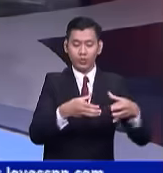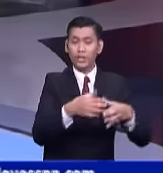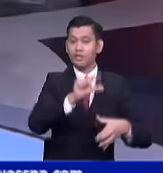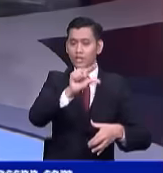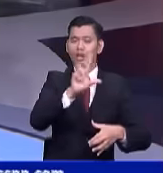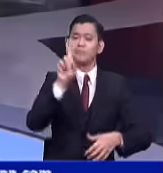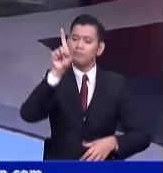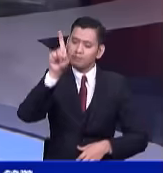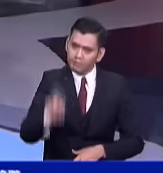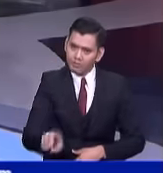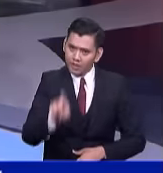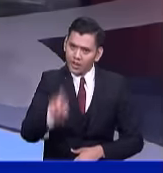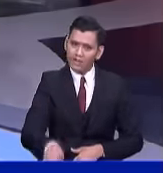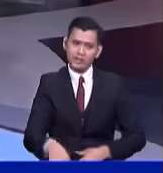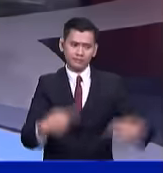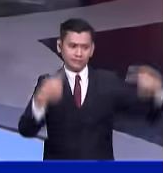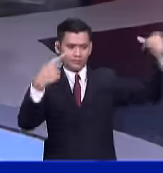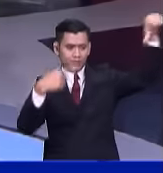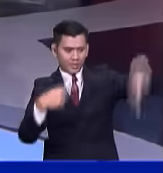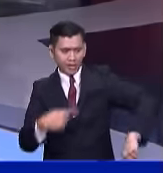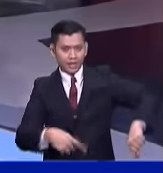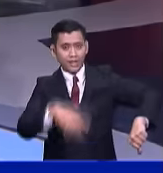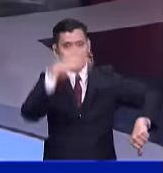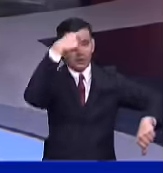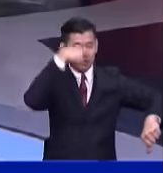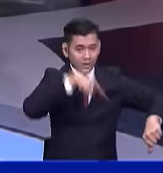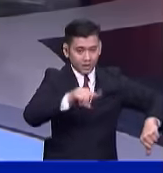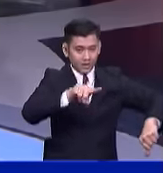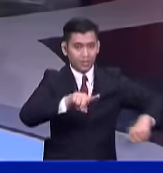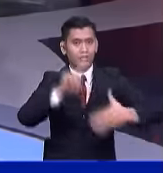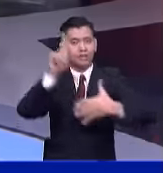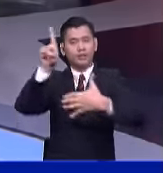menewaskan Thailand dalam perlawanan terakhir pada 16 Jun ini.